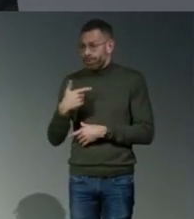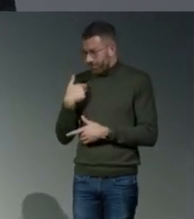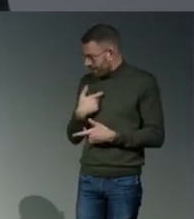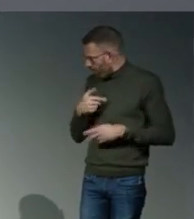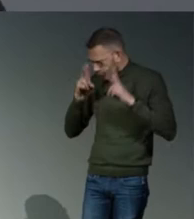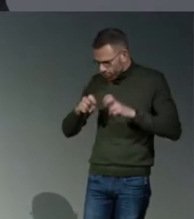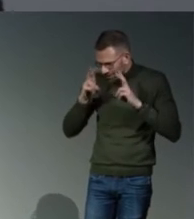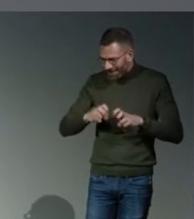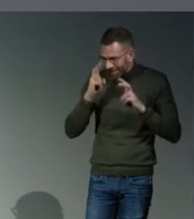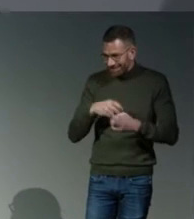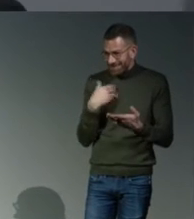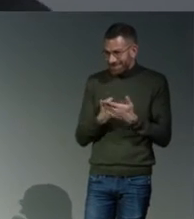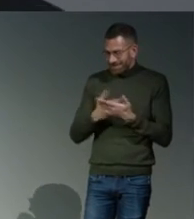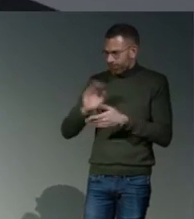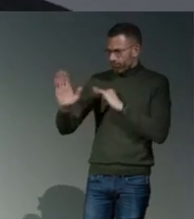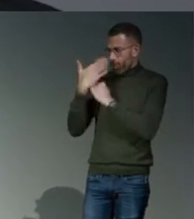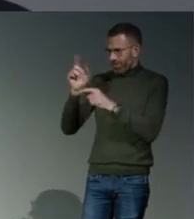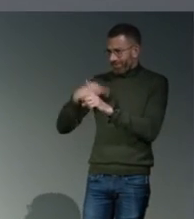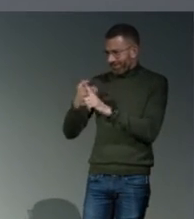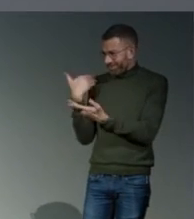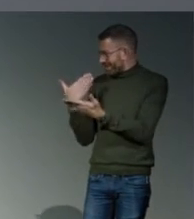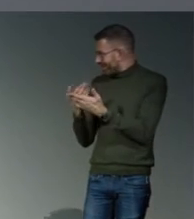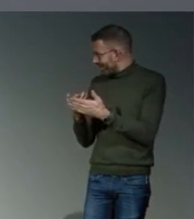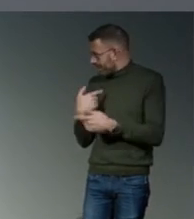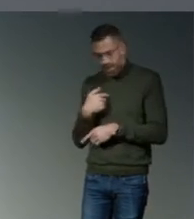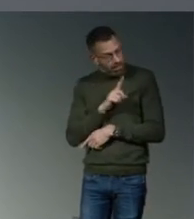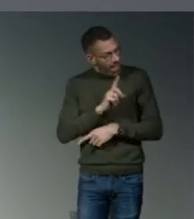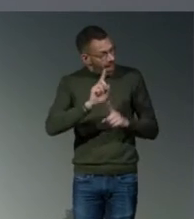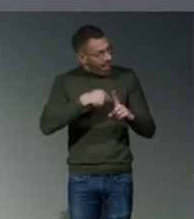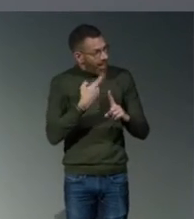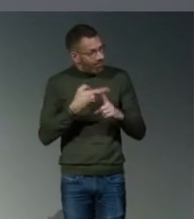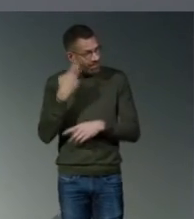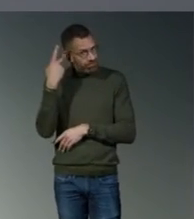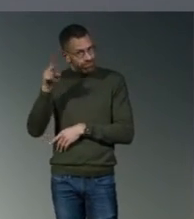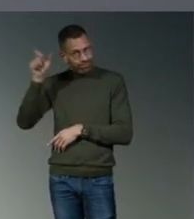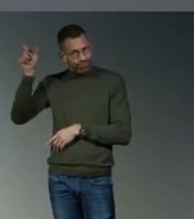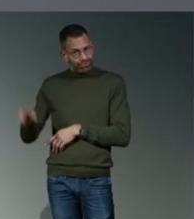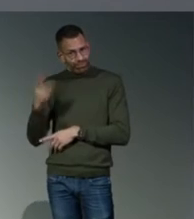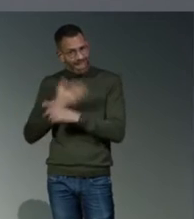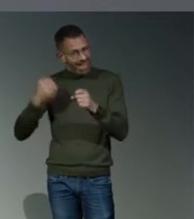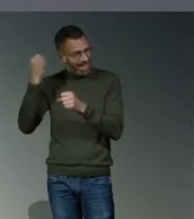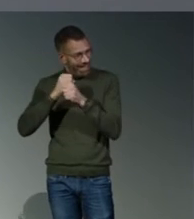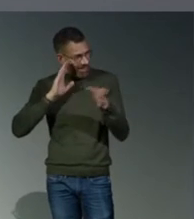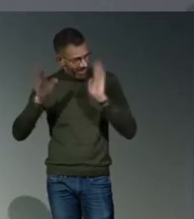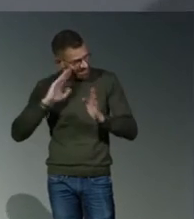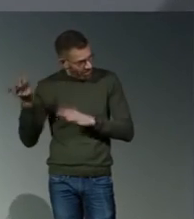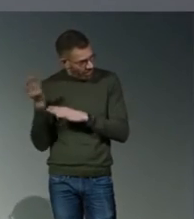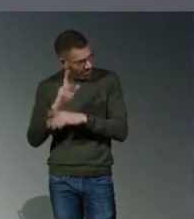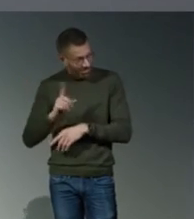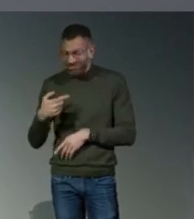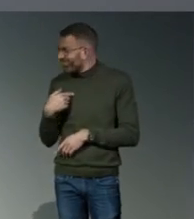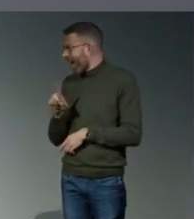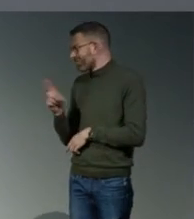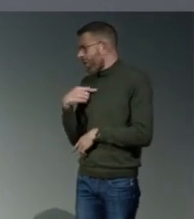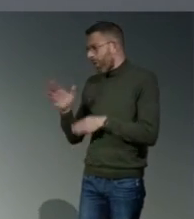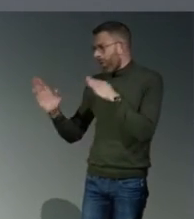là-dessus, et qu'il m'a proposé que ça. Il ne vous a pas proposé le film sur Mark Zuckerberg Non, justement, j'ai eu que droit qu'à Elise Eymoun,